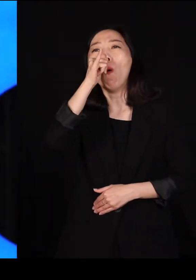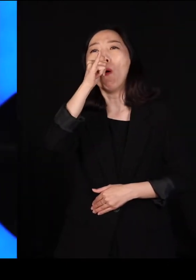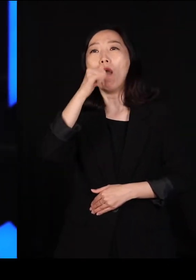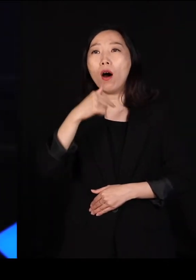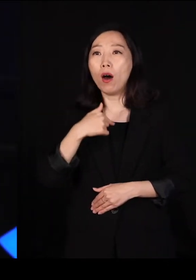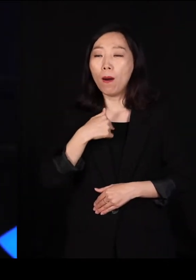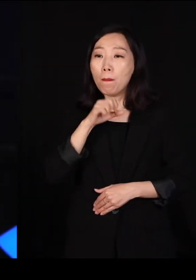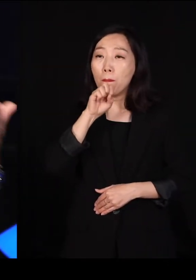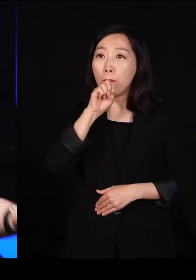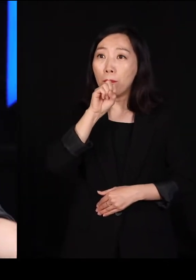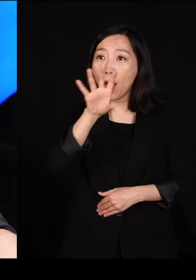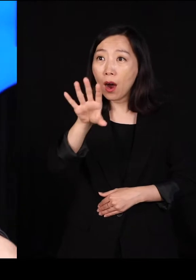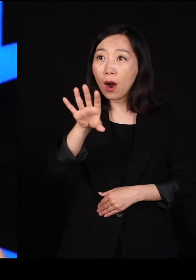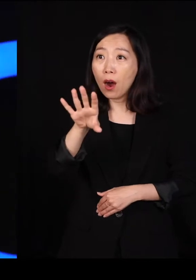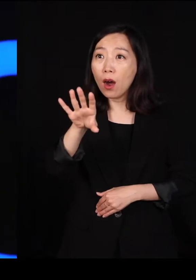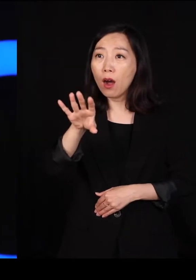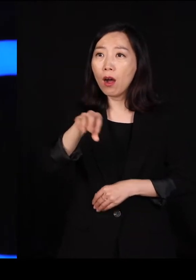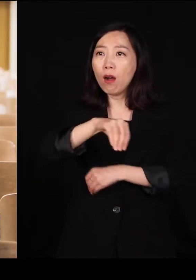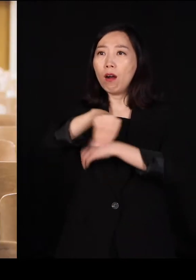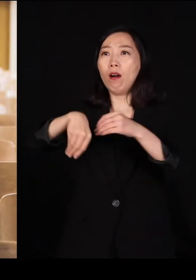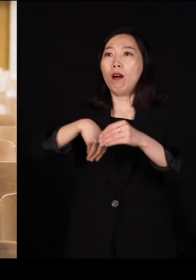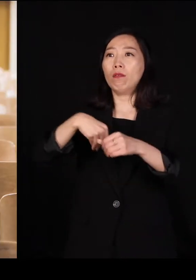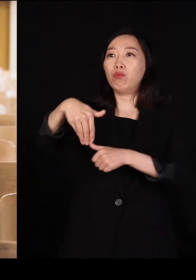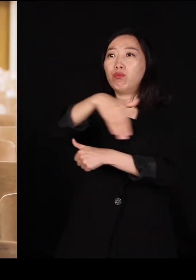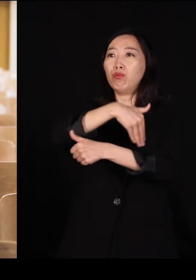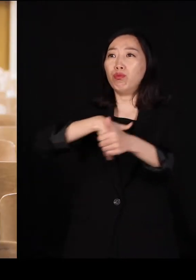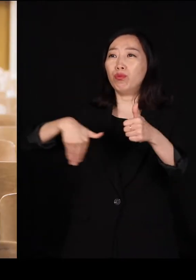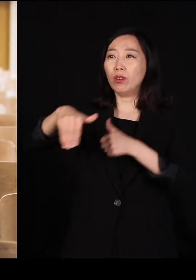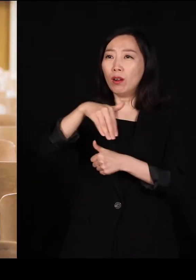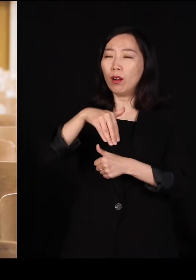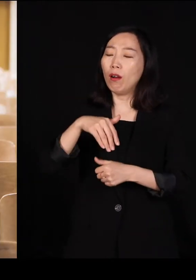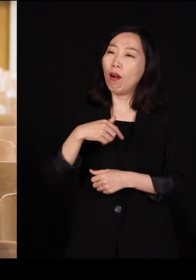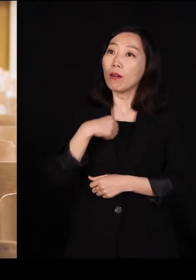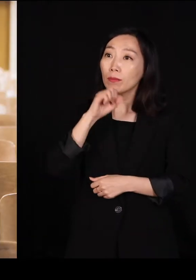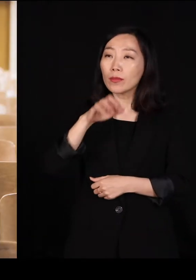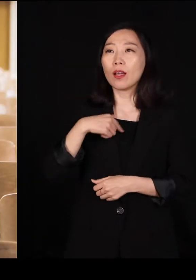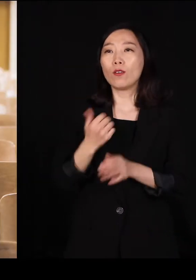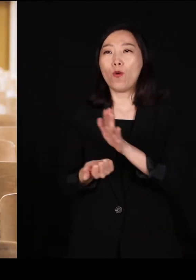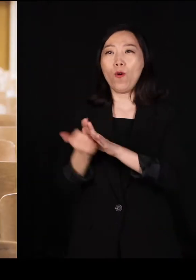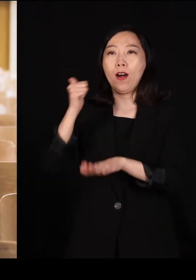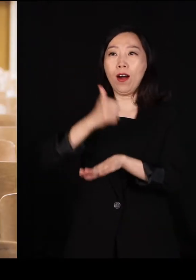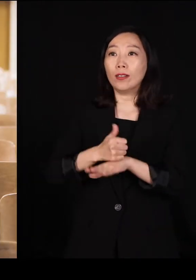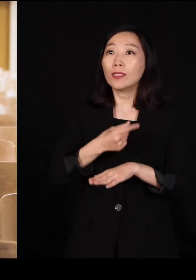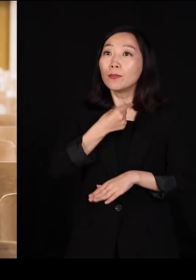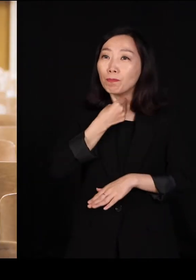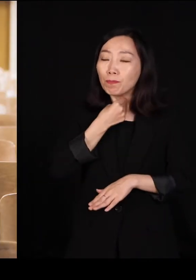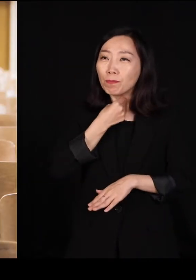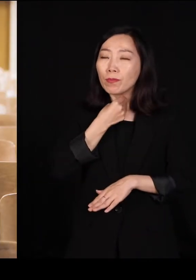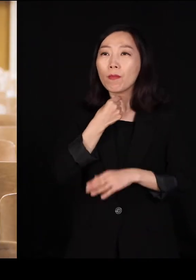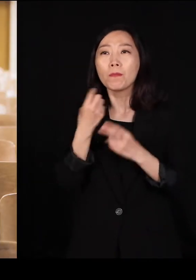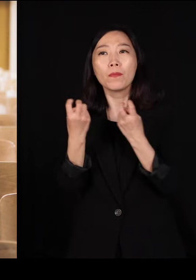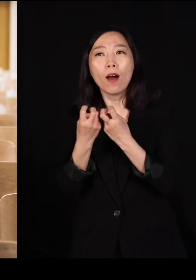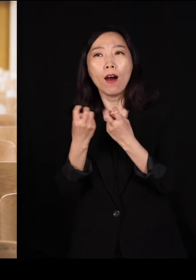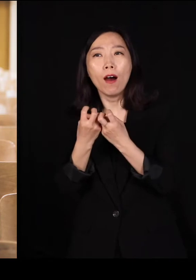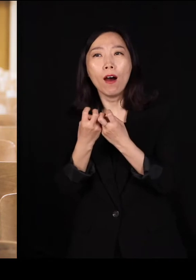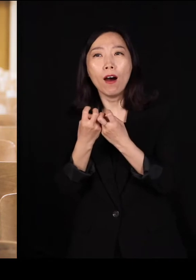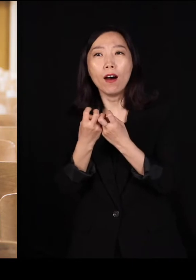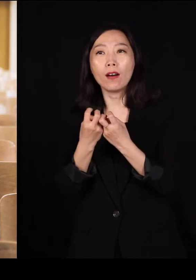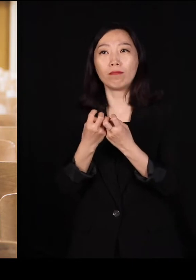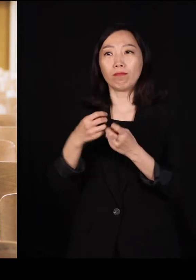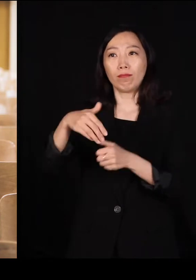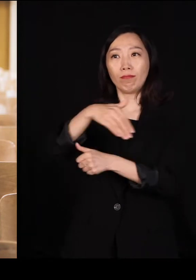아, 그거를 성사시키기 위해서 요런 공식이 있어요. 라고 주변에서 이렇게 제안을 할 수도 있어요. 되게 많이